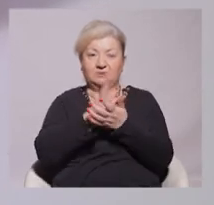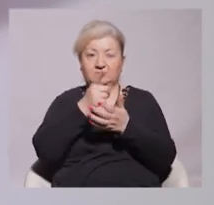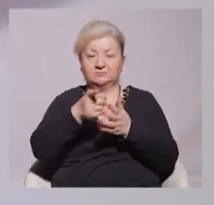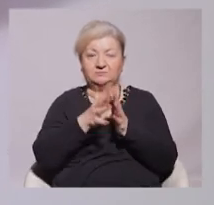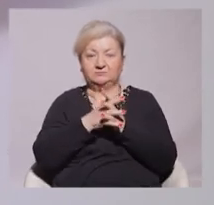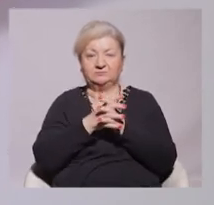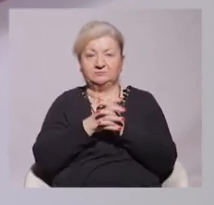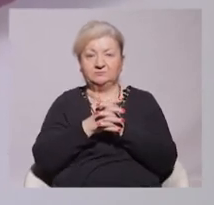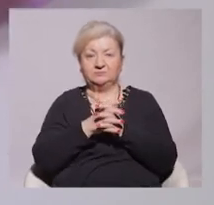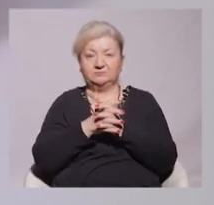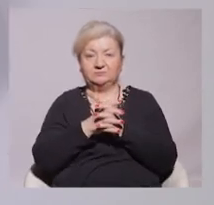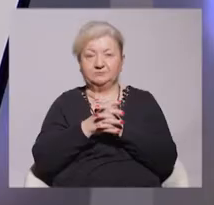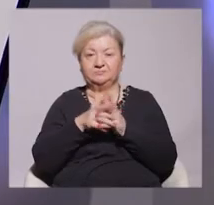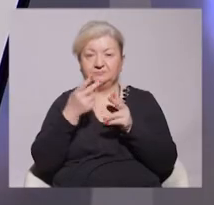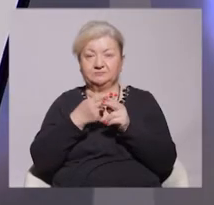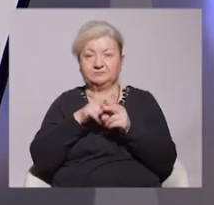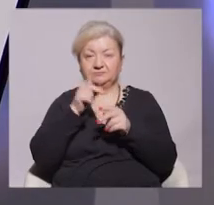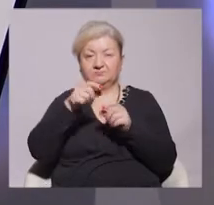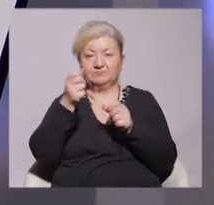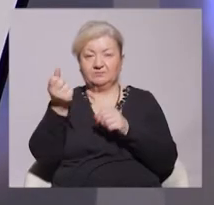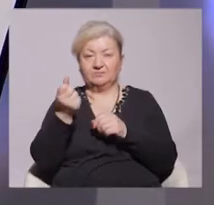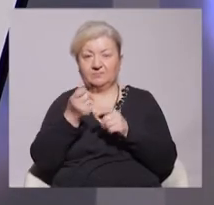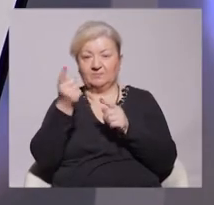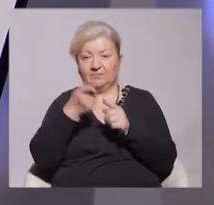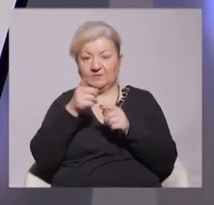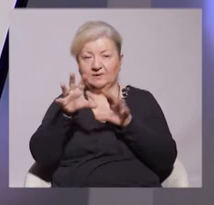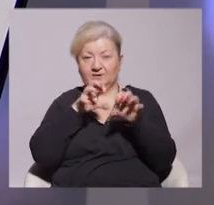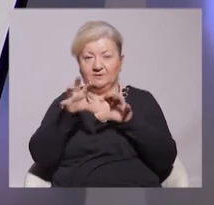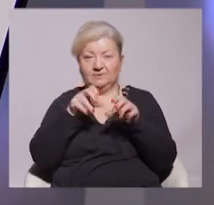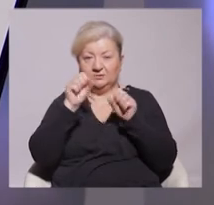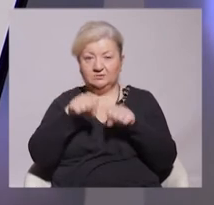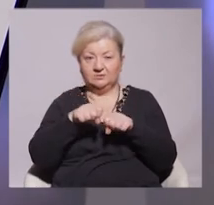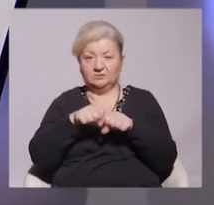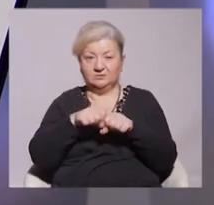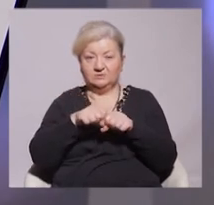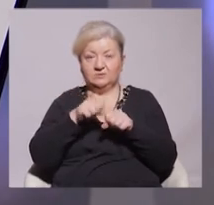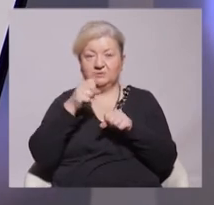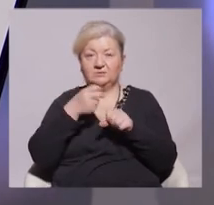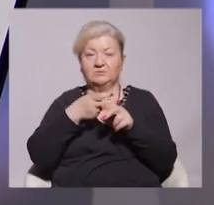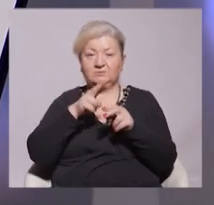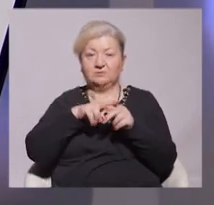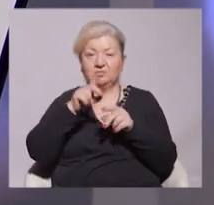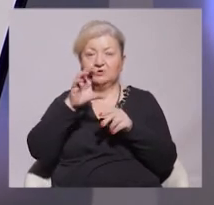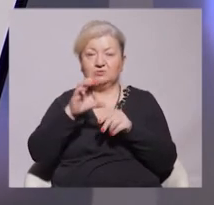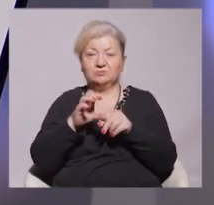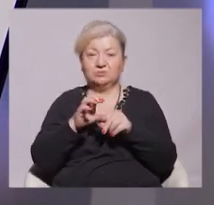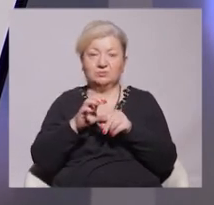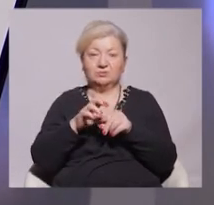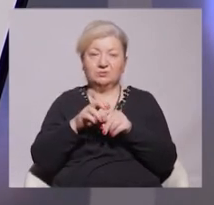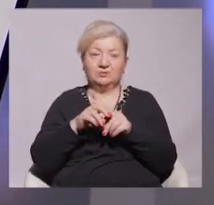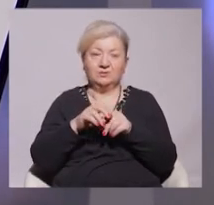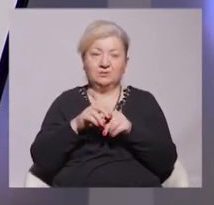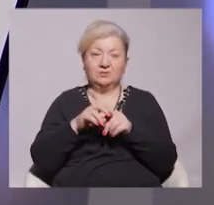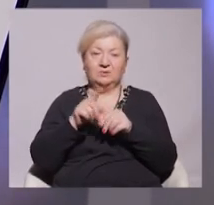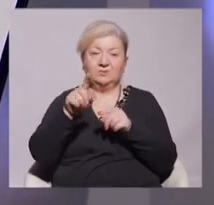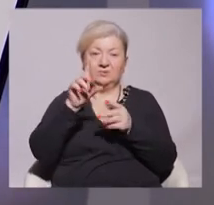გამრავლებული g-ზე. აქედან ჩვენ შეგვიძლია გამოვხატოთ აი ეს სიჩქარის კვადრატი, რომელიც იქნება g გამრავლებული r-ზე და